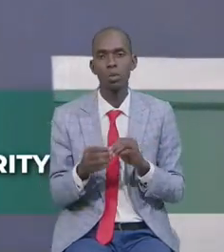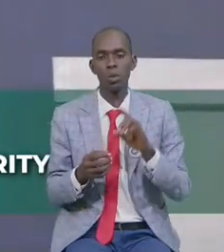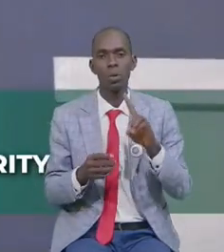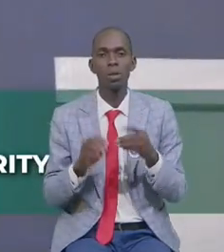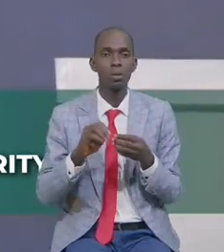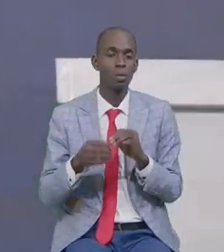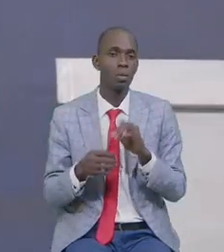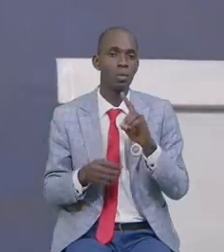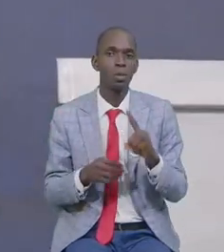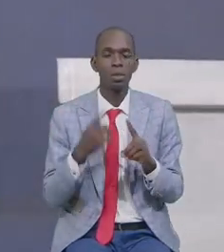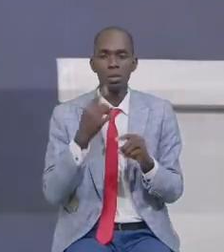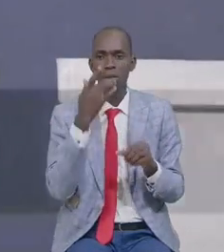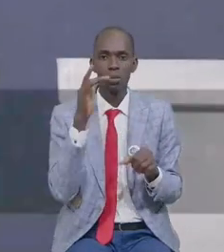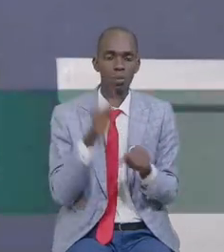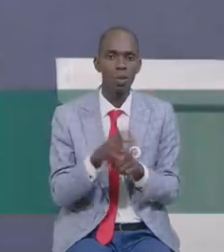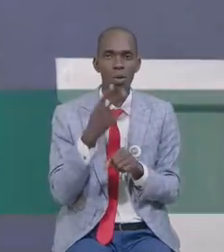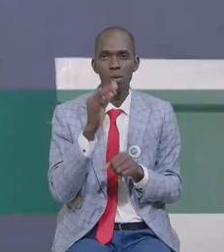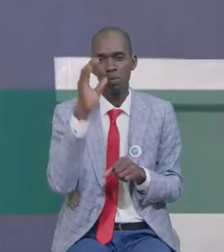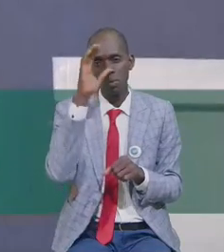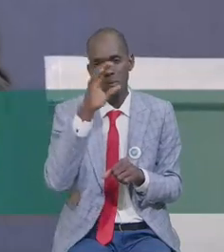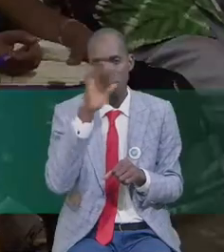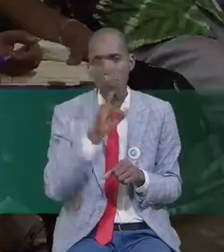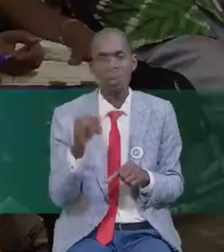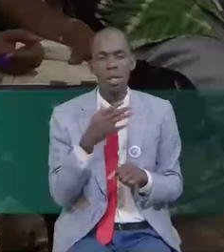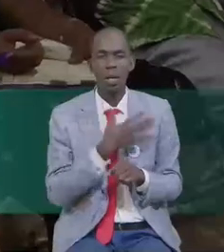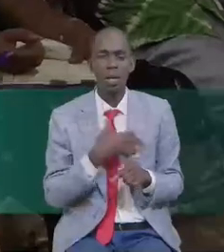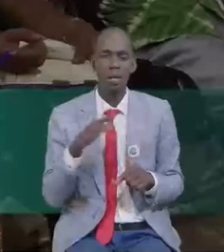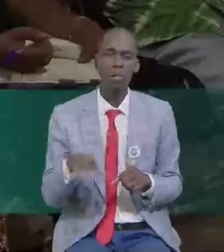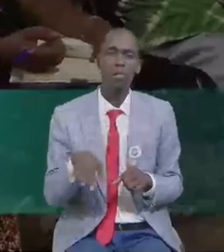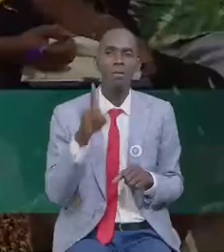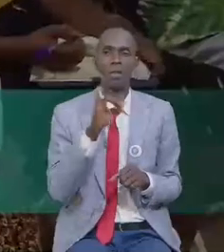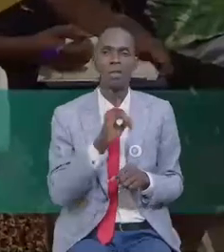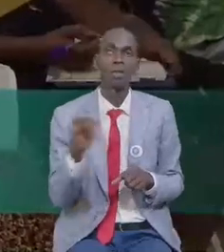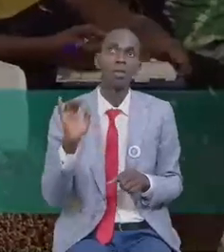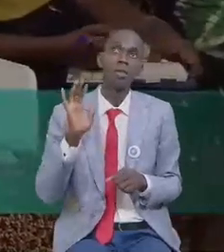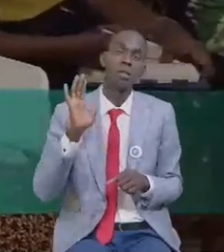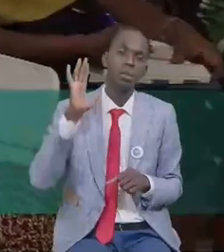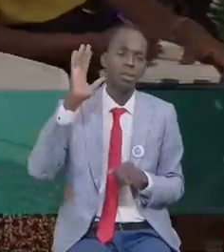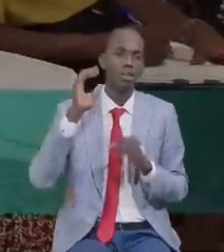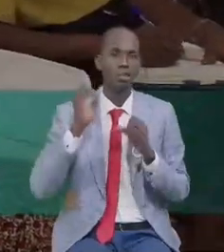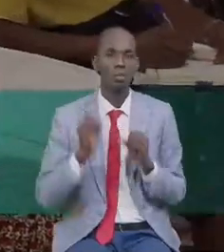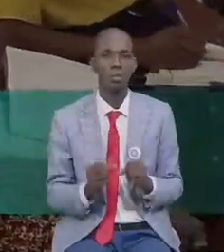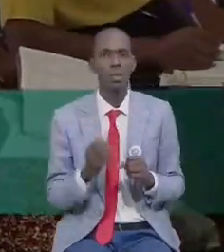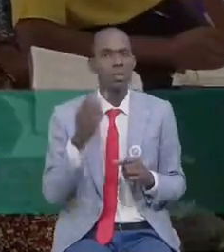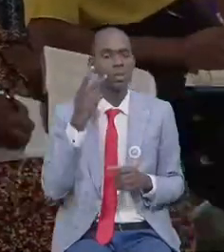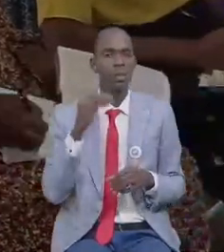Premier élément dans le deuxième point, la promesse de chercher et de trouver sa puissance.